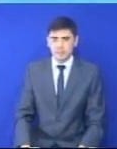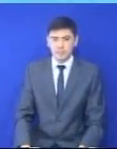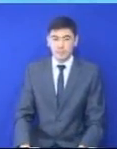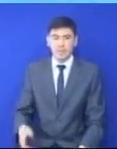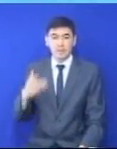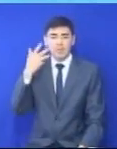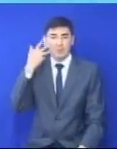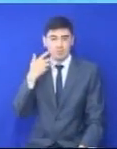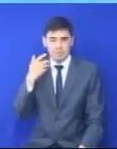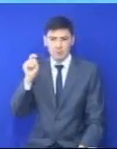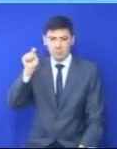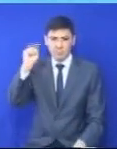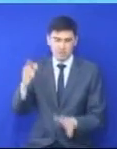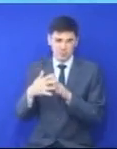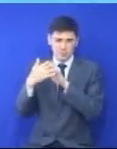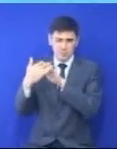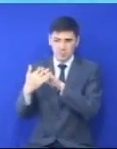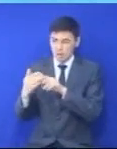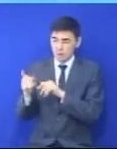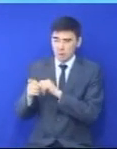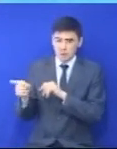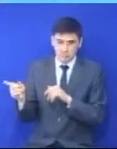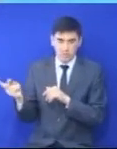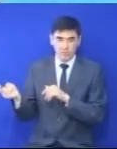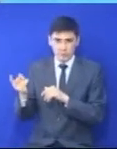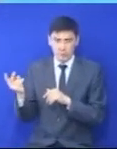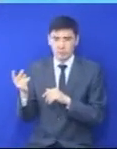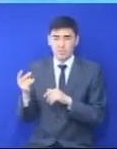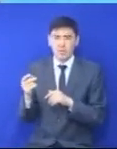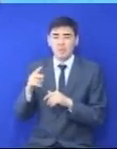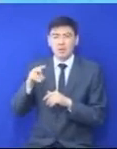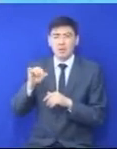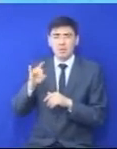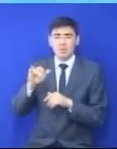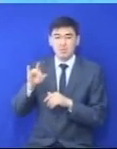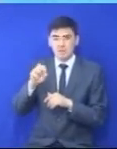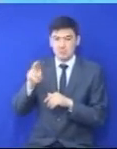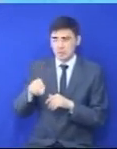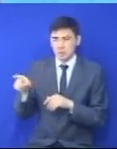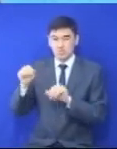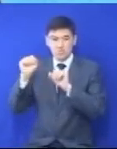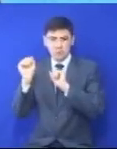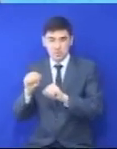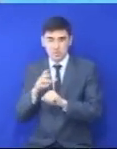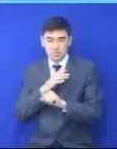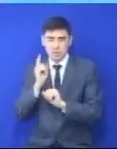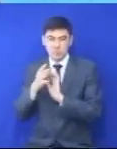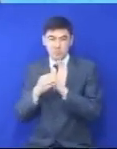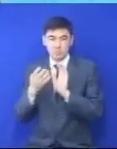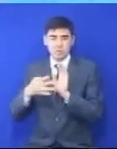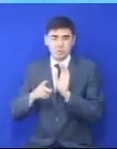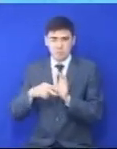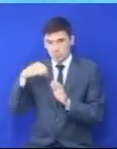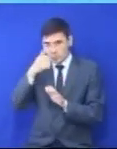Соғыс кезінде Қазақстанның комсомолдары Киров крейсеріне қамқорлық танытқан. Ленинградты қорған крейсерге 1943 жылы